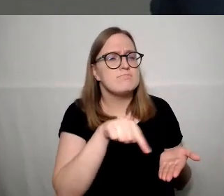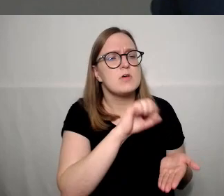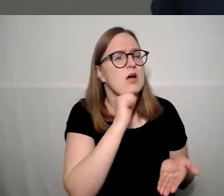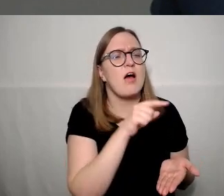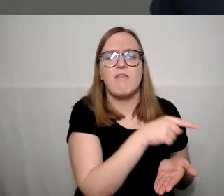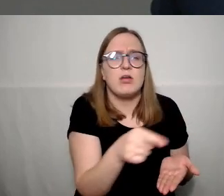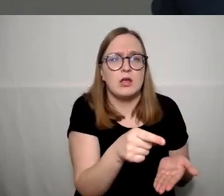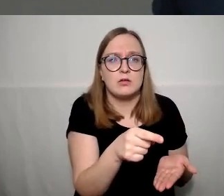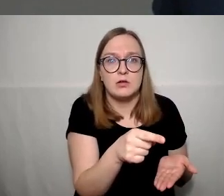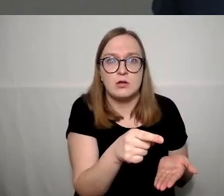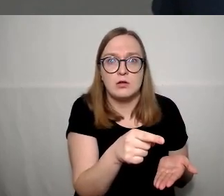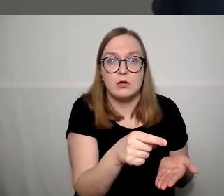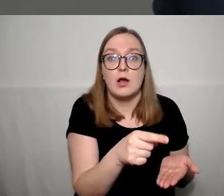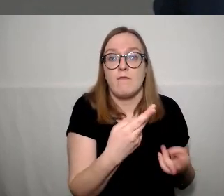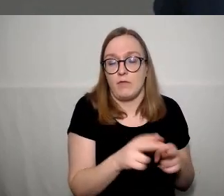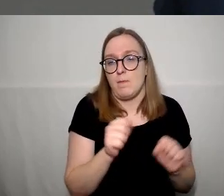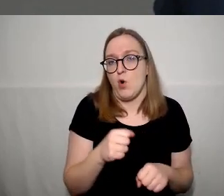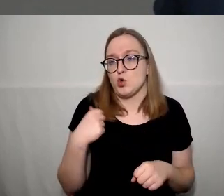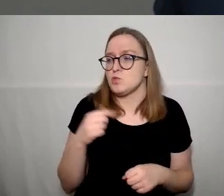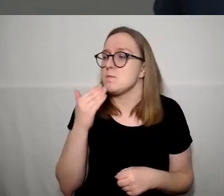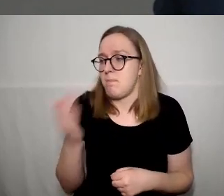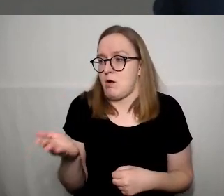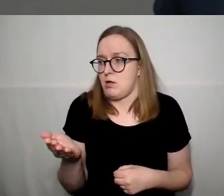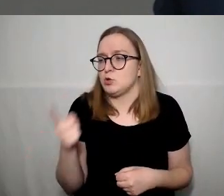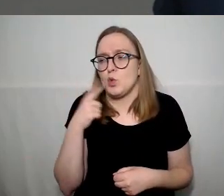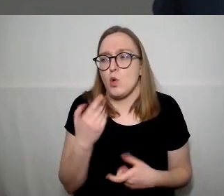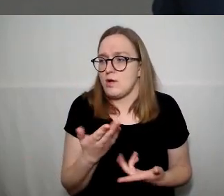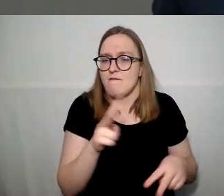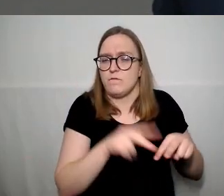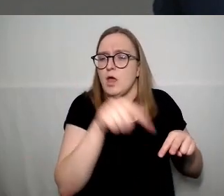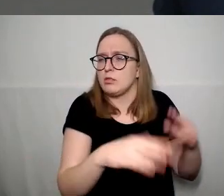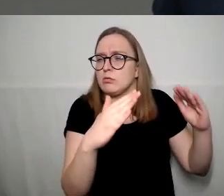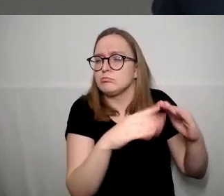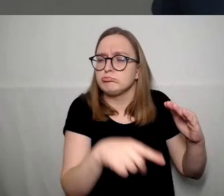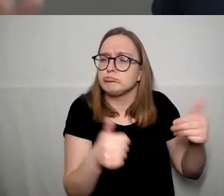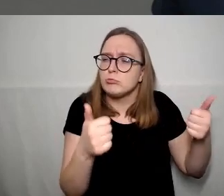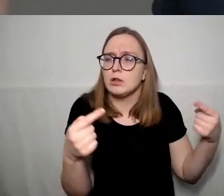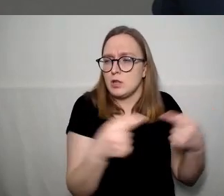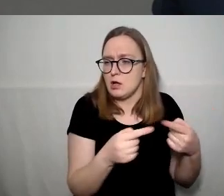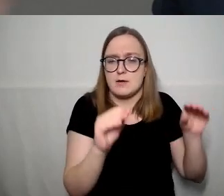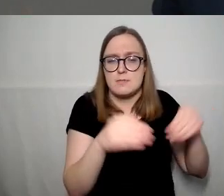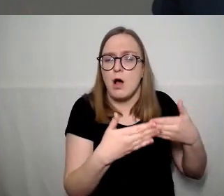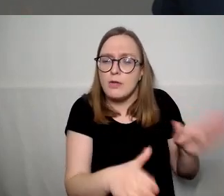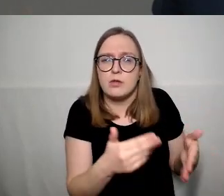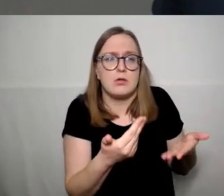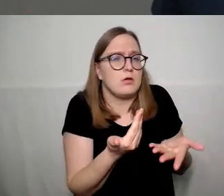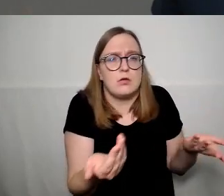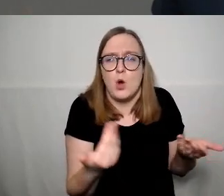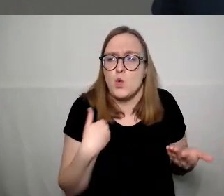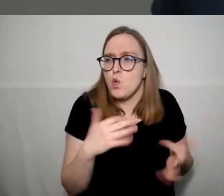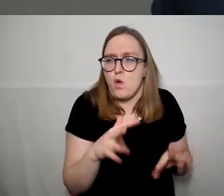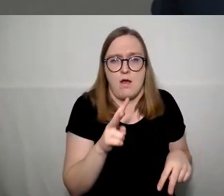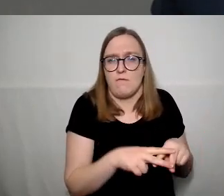turtą, geriausia ir būtų tartis, nes ta nauda ir turėtų tiem gyventojams būti svarbi. Tai tie gyventojai geriausiai ir žinotų, kaip įveiklinti,